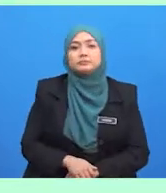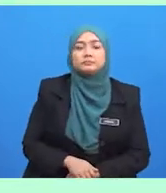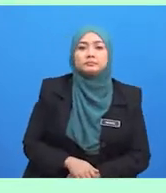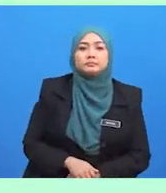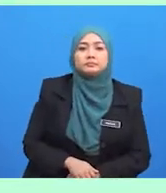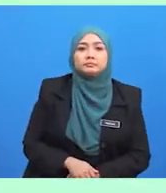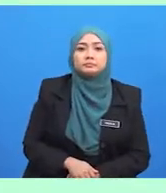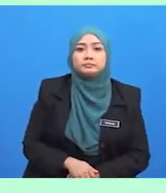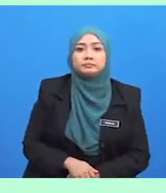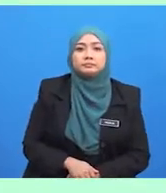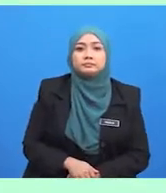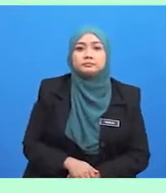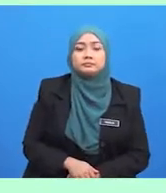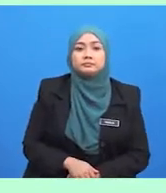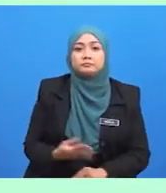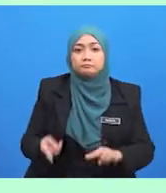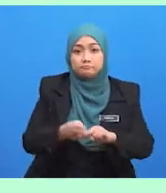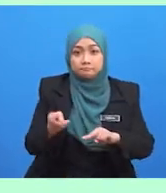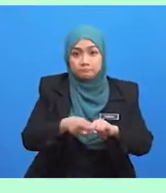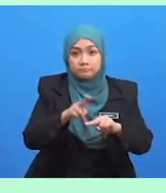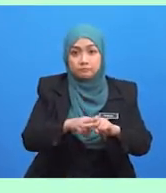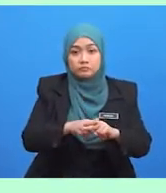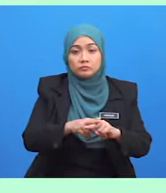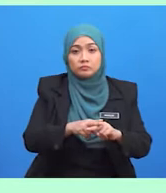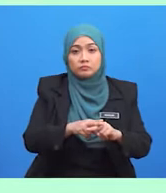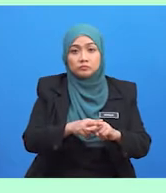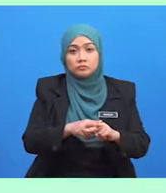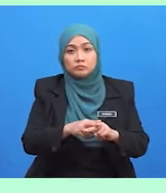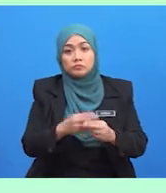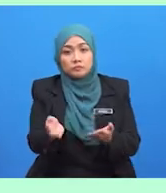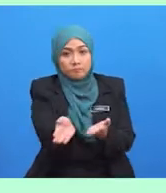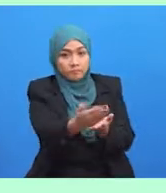Kedua, ia akan meningkatkan pendapatan negara